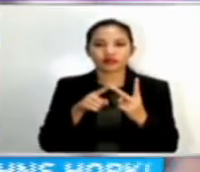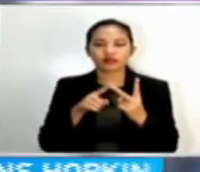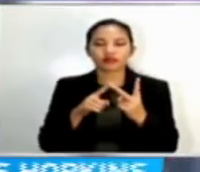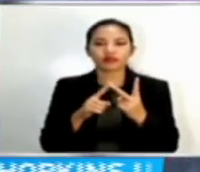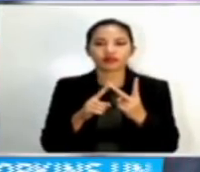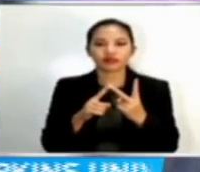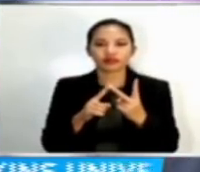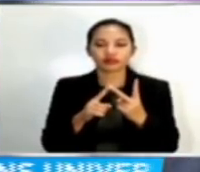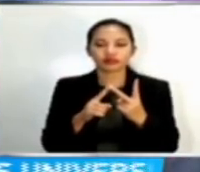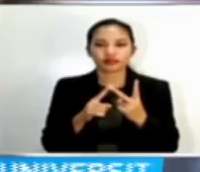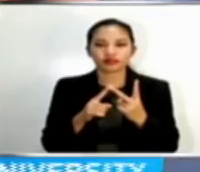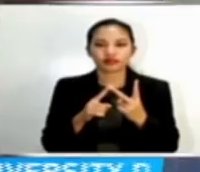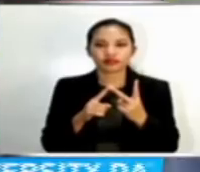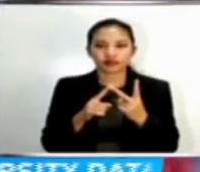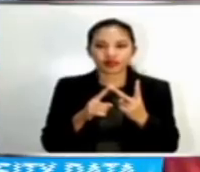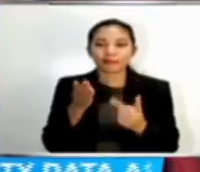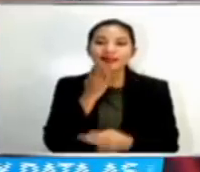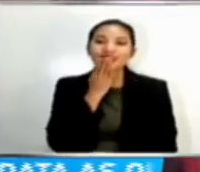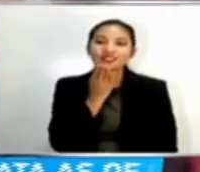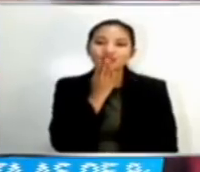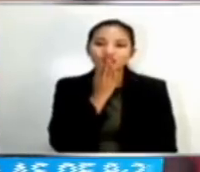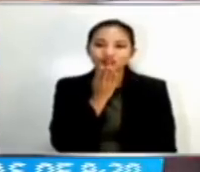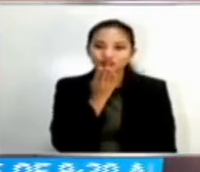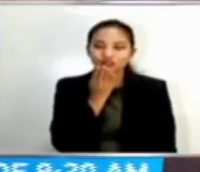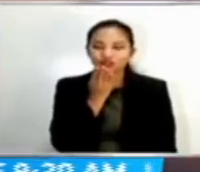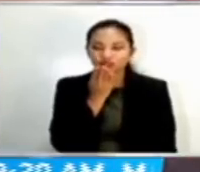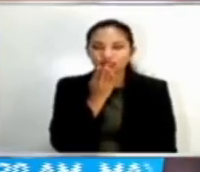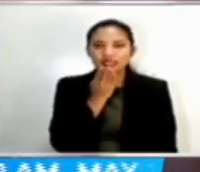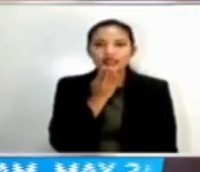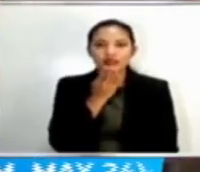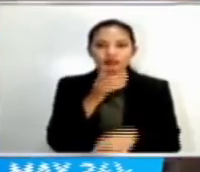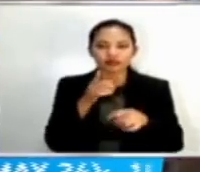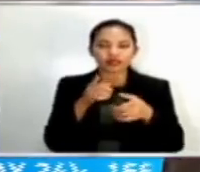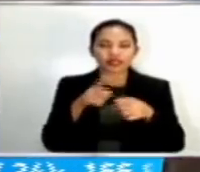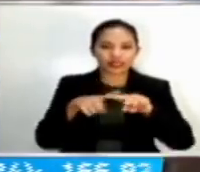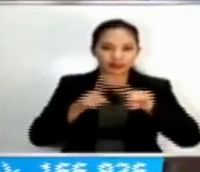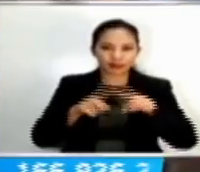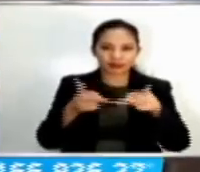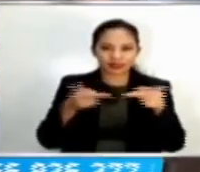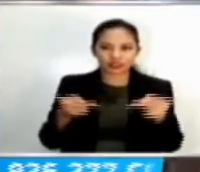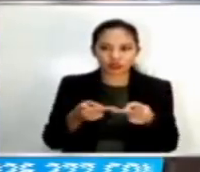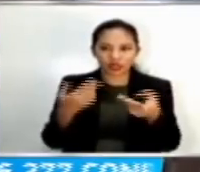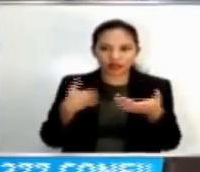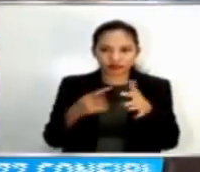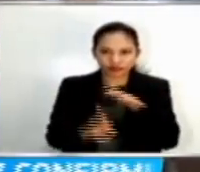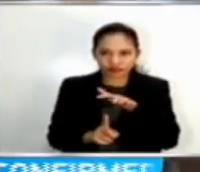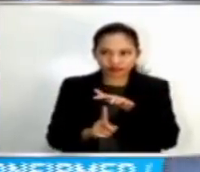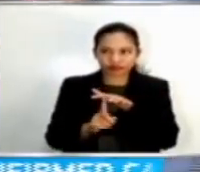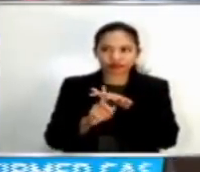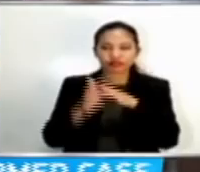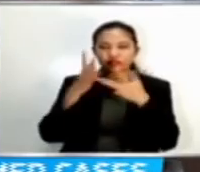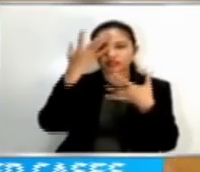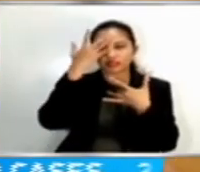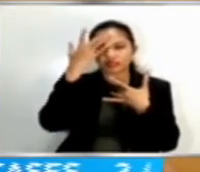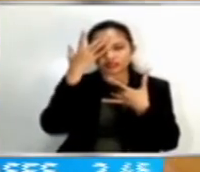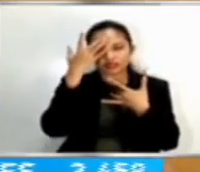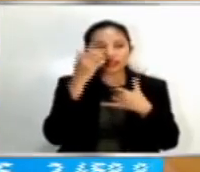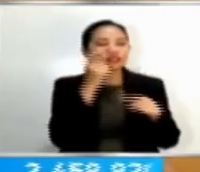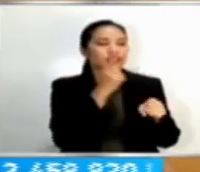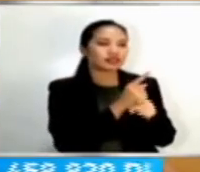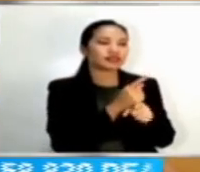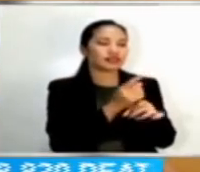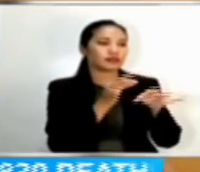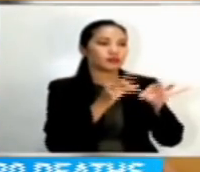mga Bacolod, mga ibang lugar na emerging risk areas. Right. Okay, basta ang importante ang NCR muna ang magkaroon